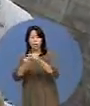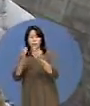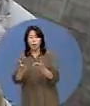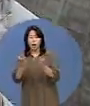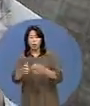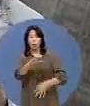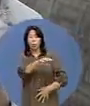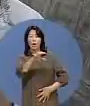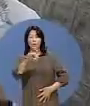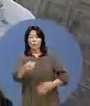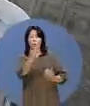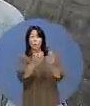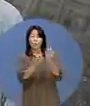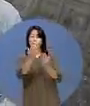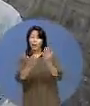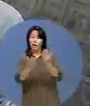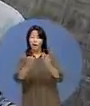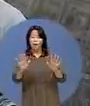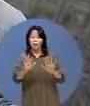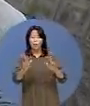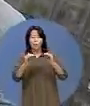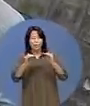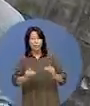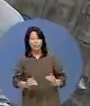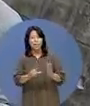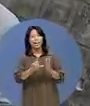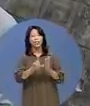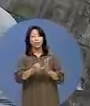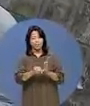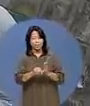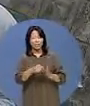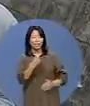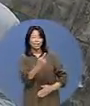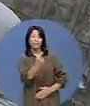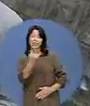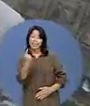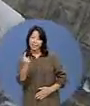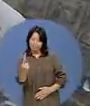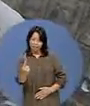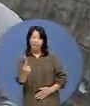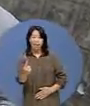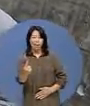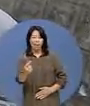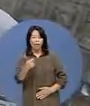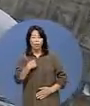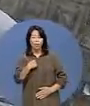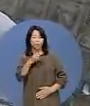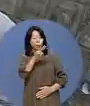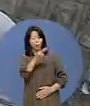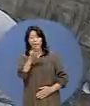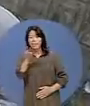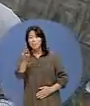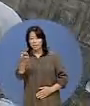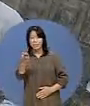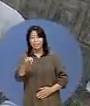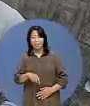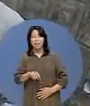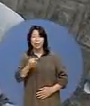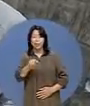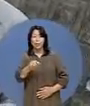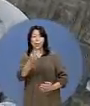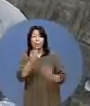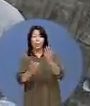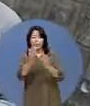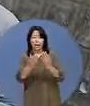のところの森なんかは、子どもたち小さい時なんかもね、よく通学なんかの時は見てたんですけどね、それがこうい